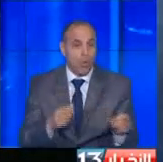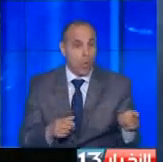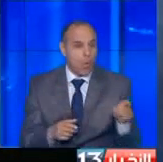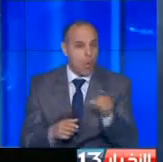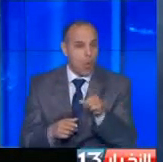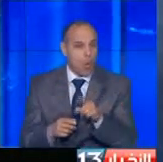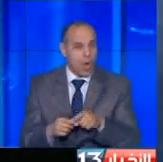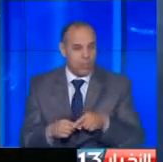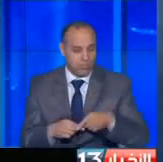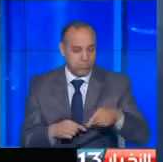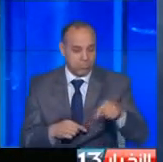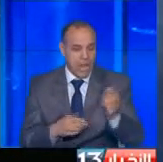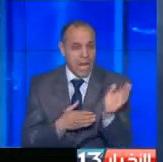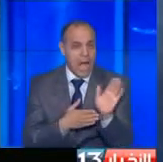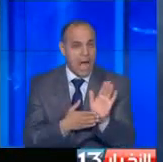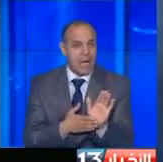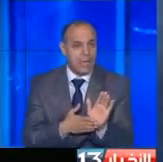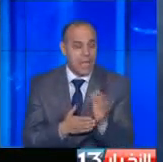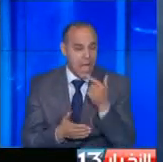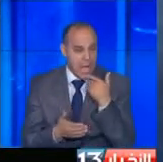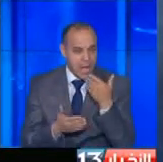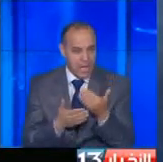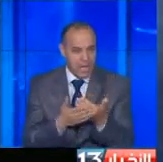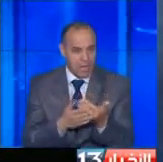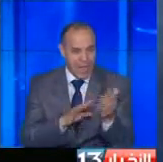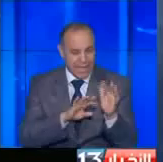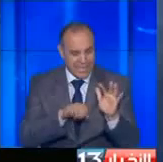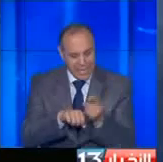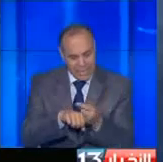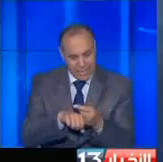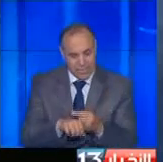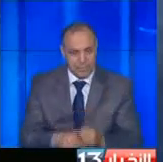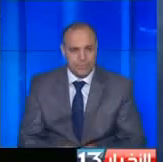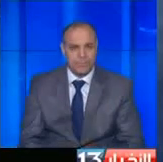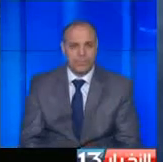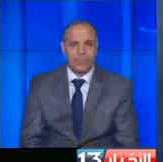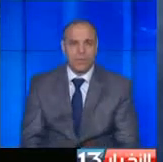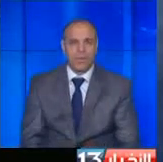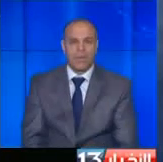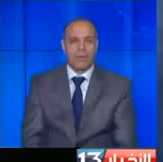على طيله مده العرض الذي قارب 90 دقيقه.